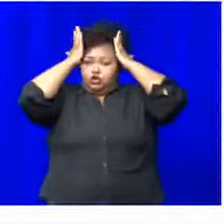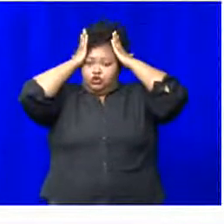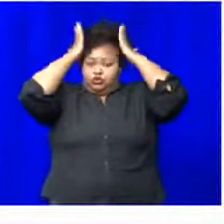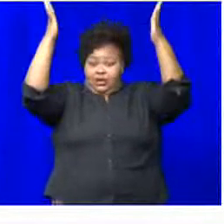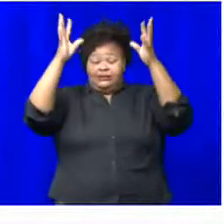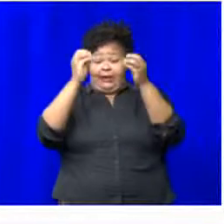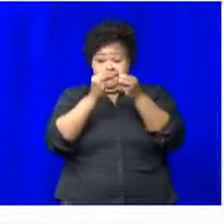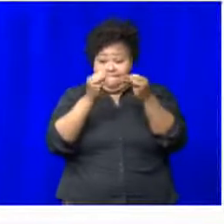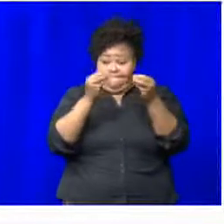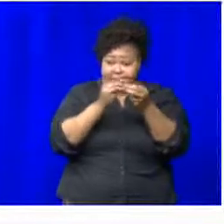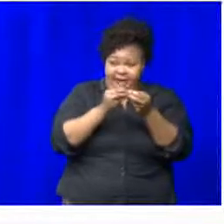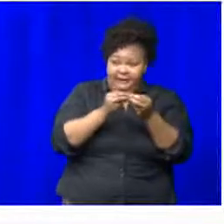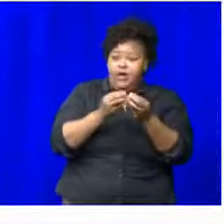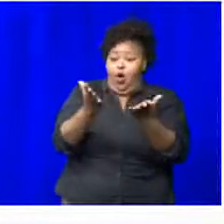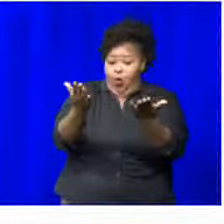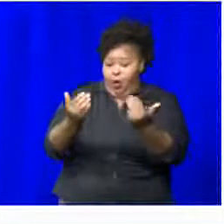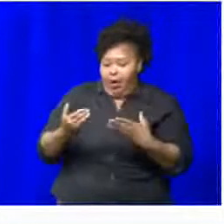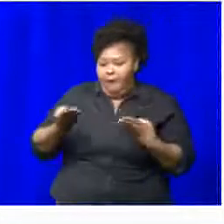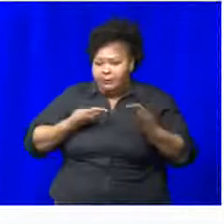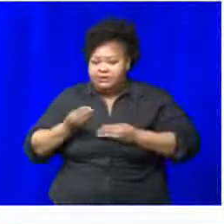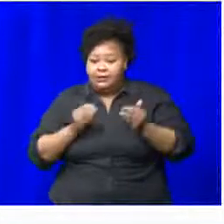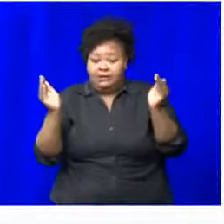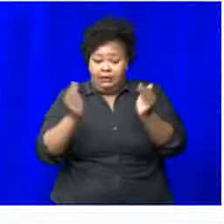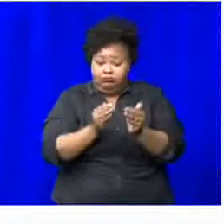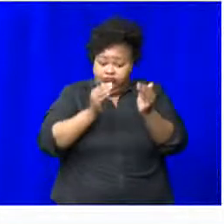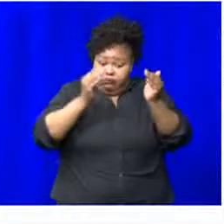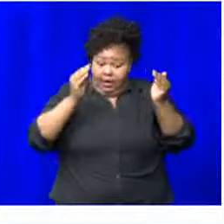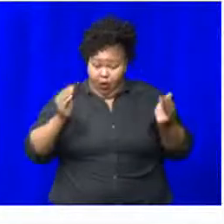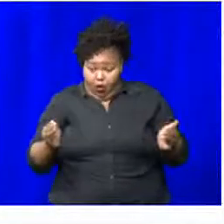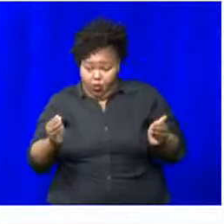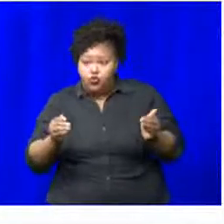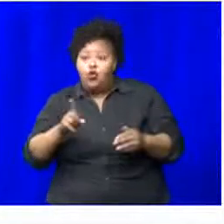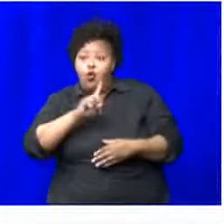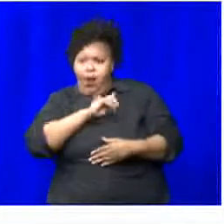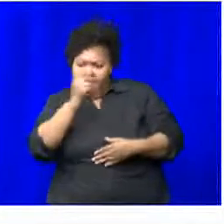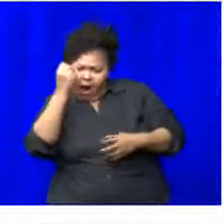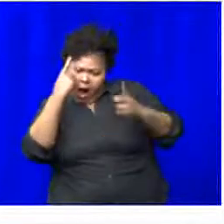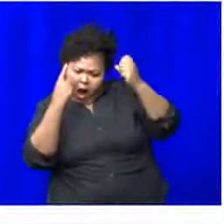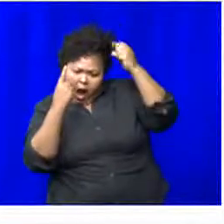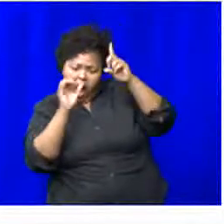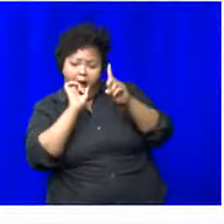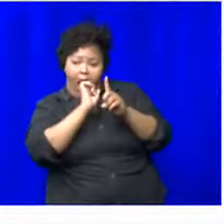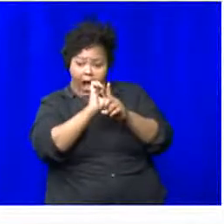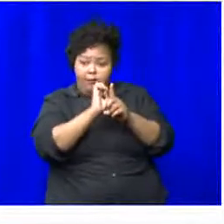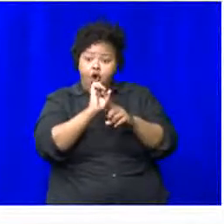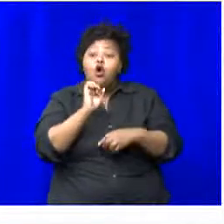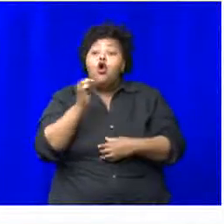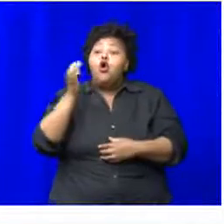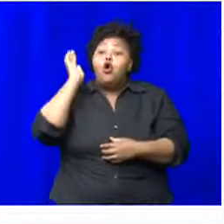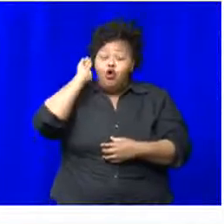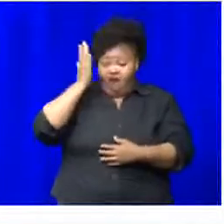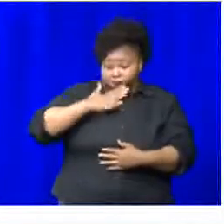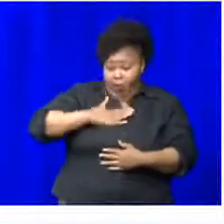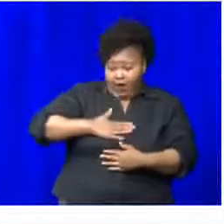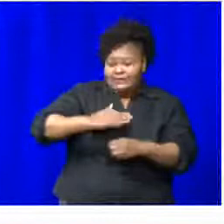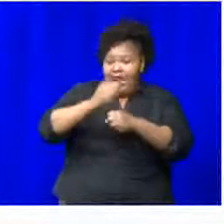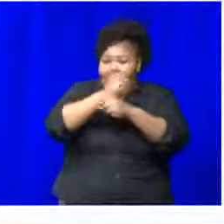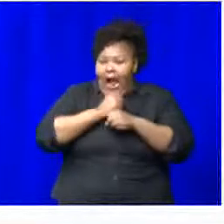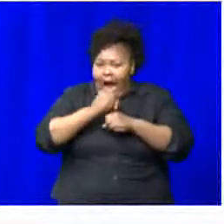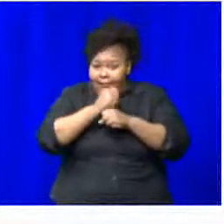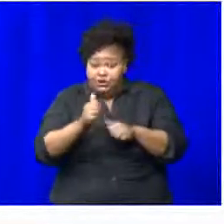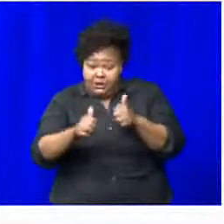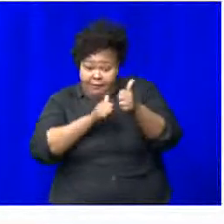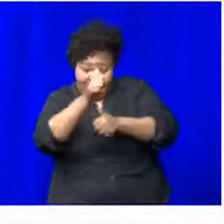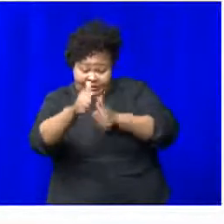abosomabhizinisi labancane labasakhula nalabo lesebakhulile kuva imivo yabo mayelana nekukhulisa lusito lolunikezwa nguleli